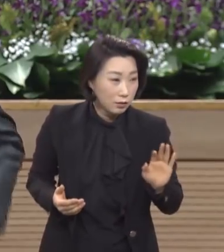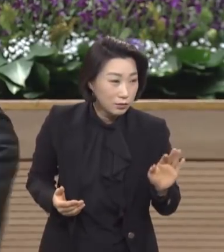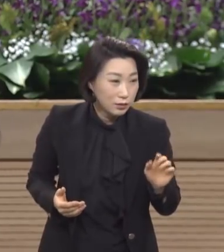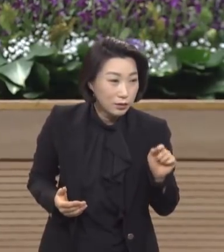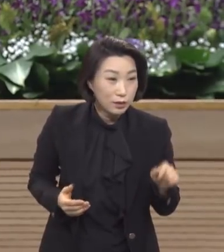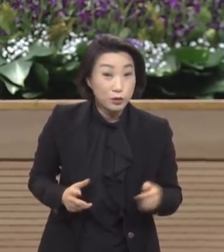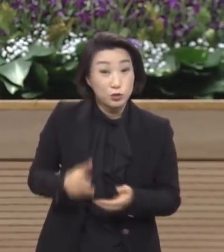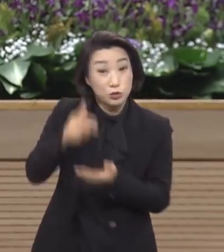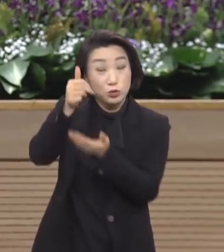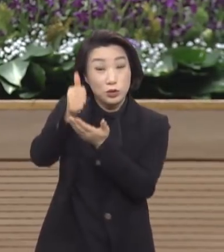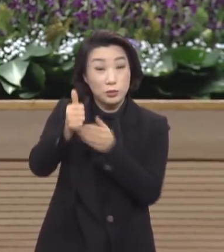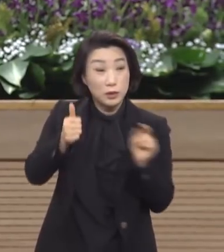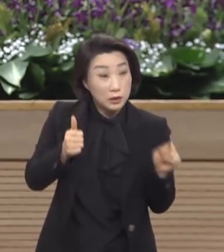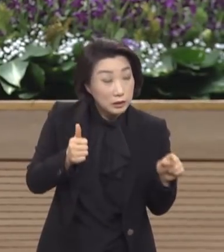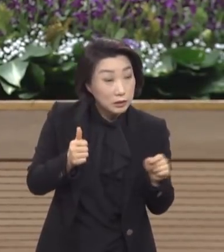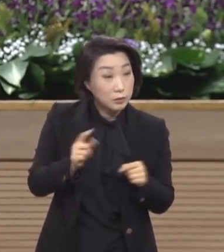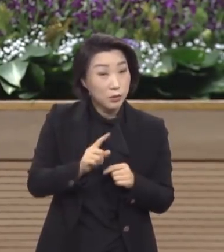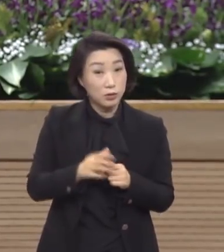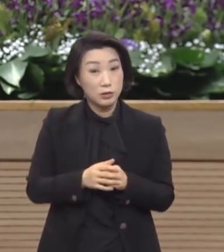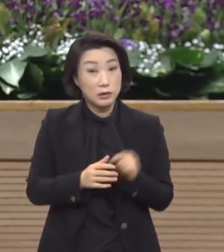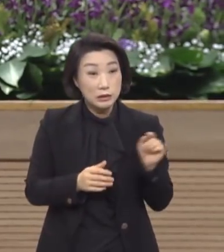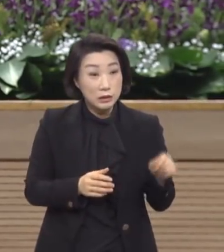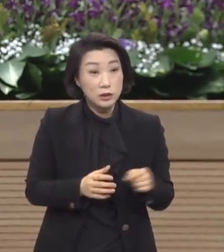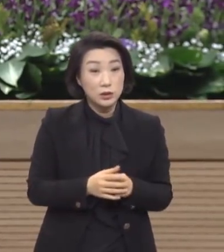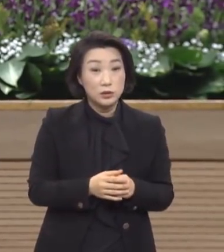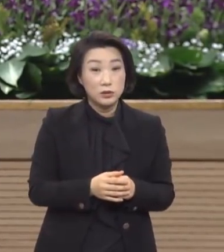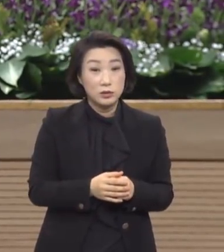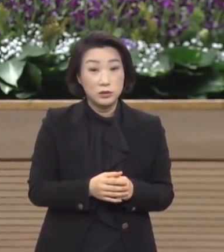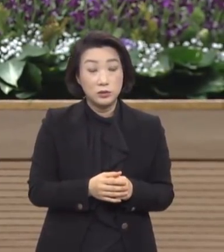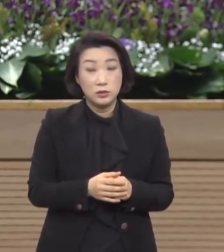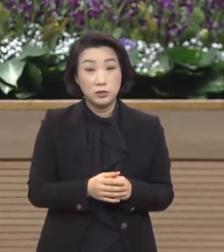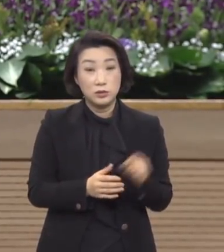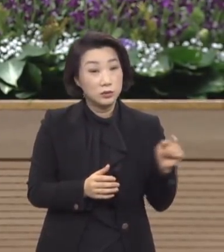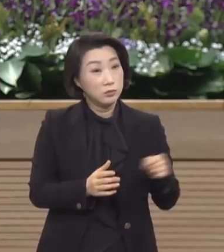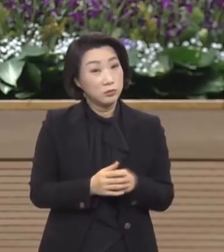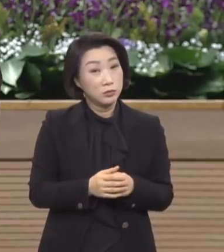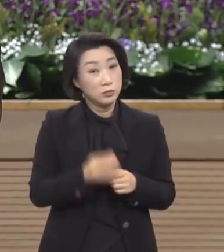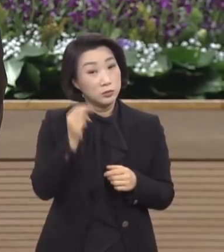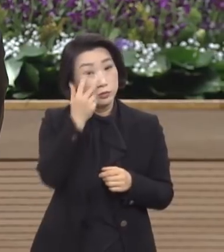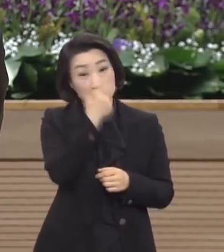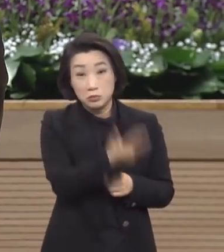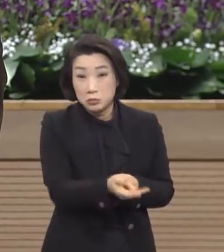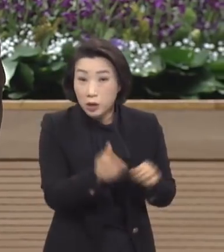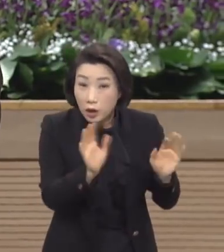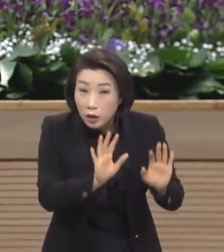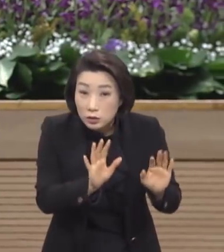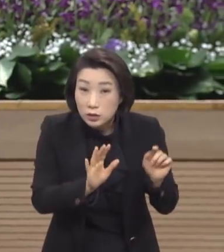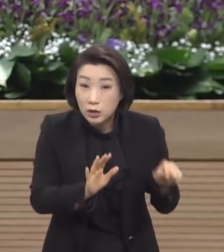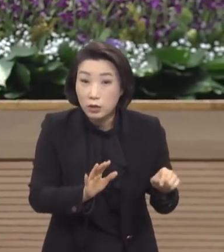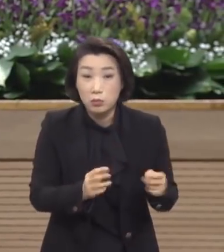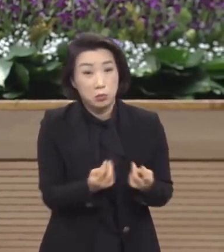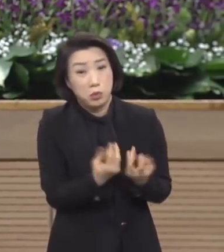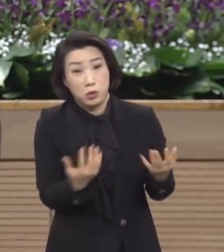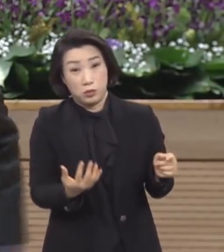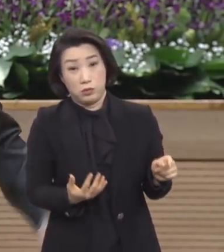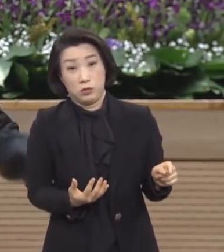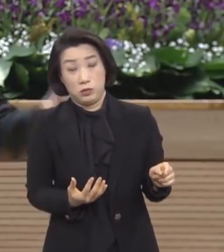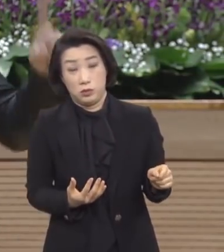해서 그것이 그 권위가 통과되는 게 아니야. 소용없는